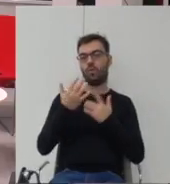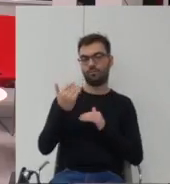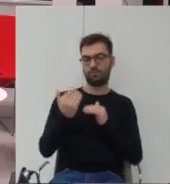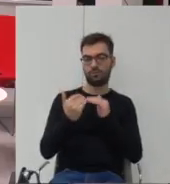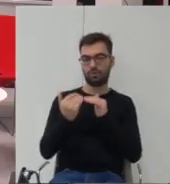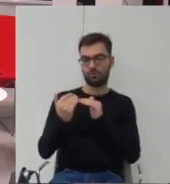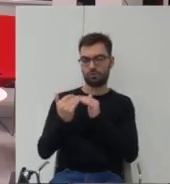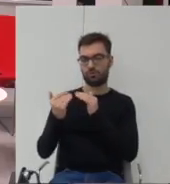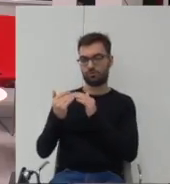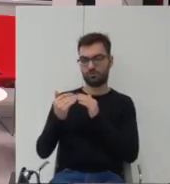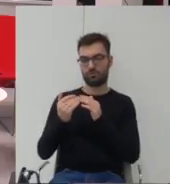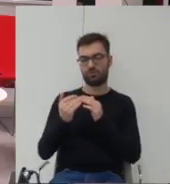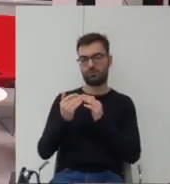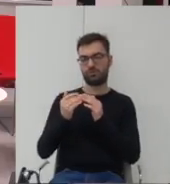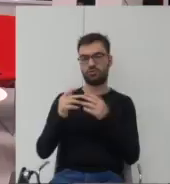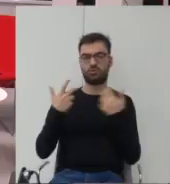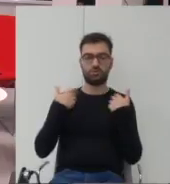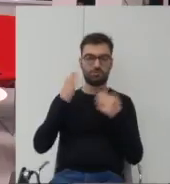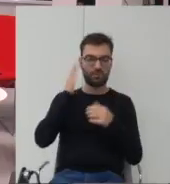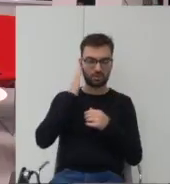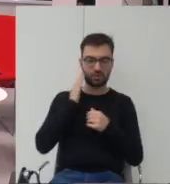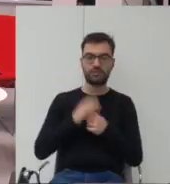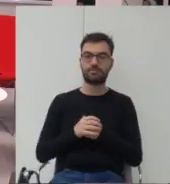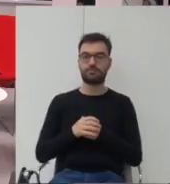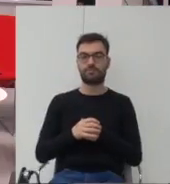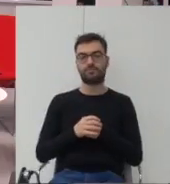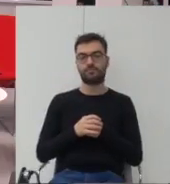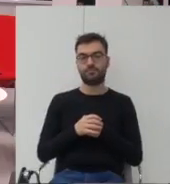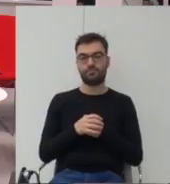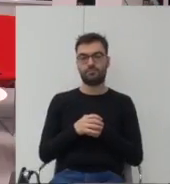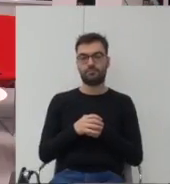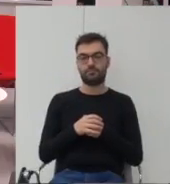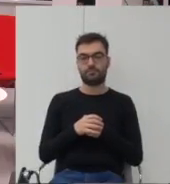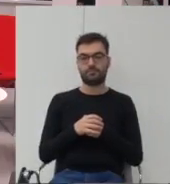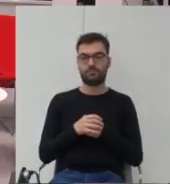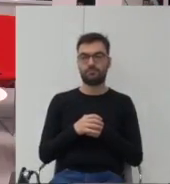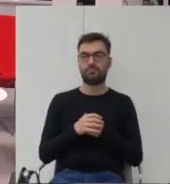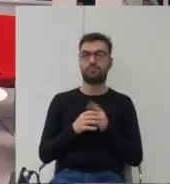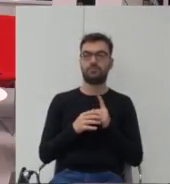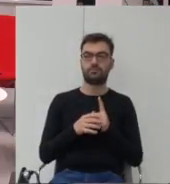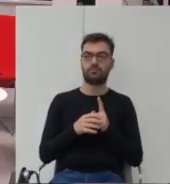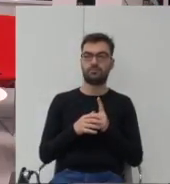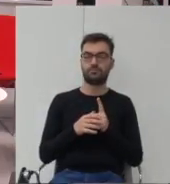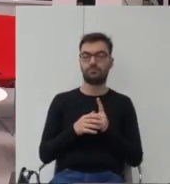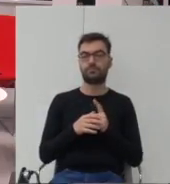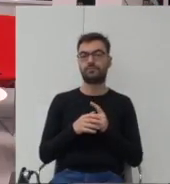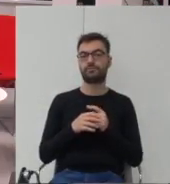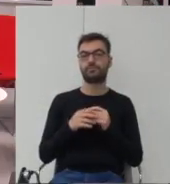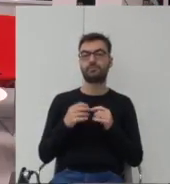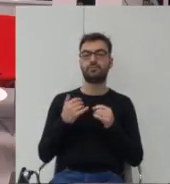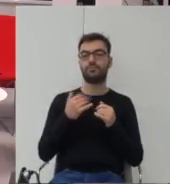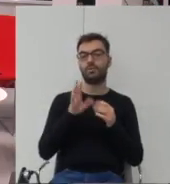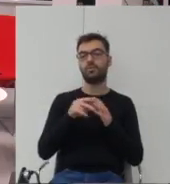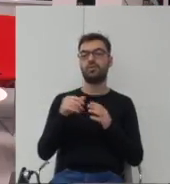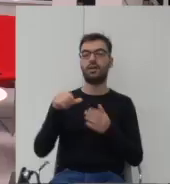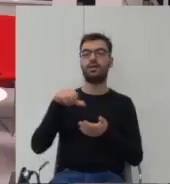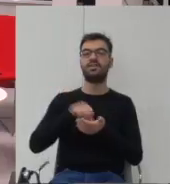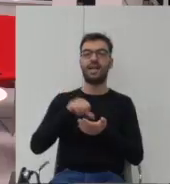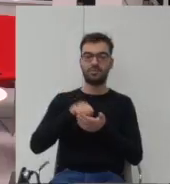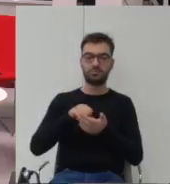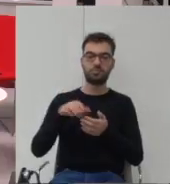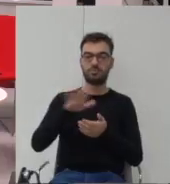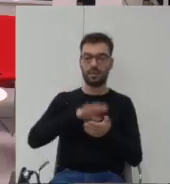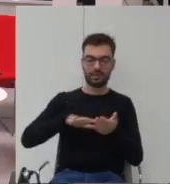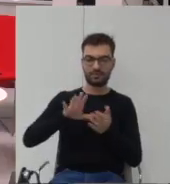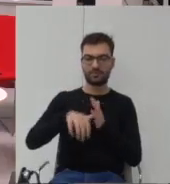nasze funkcjonowanie w mieszkaniach. Natomiast w przypadku wielu lokalizacji śródmiejskich, gdzie już